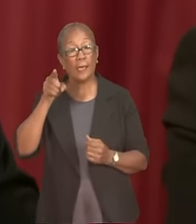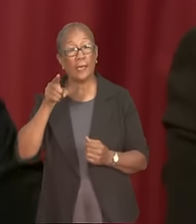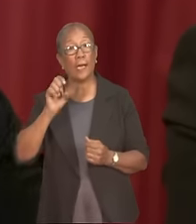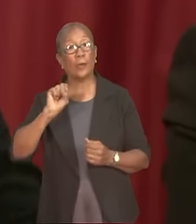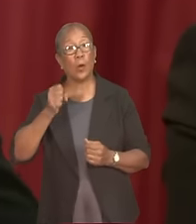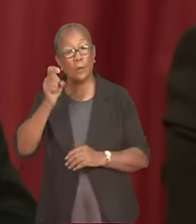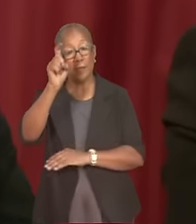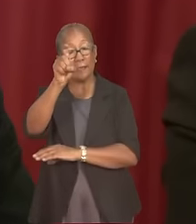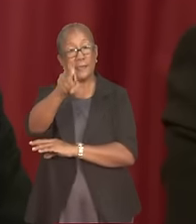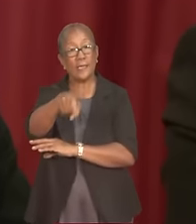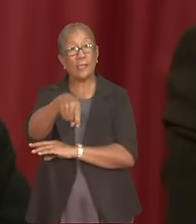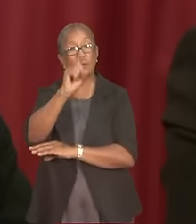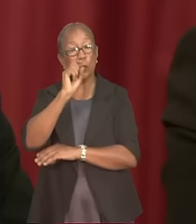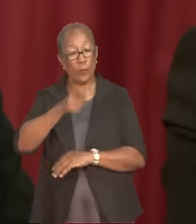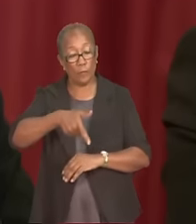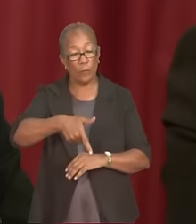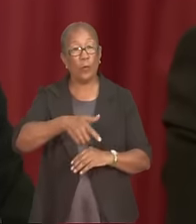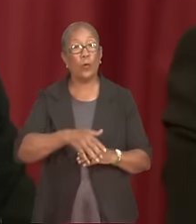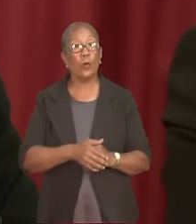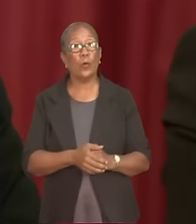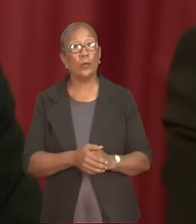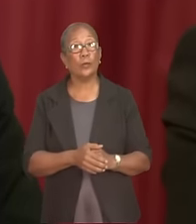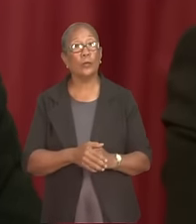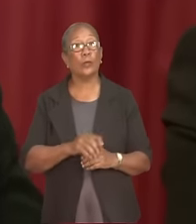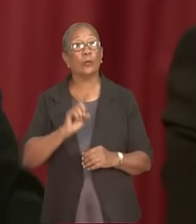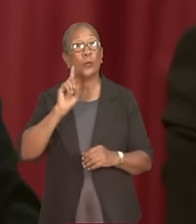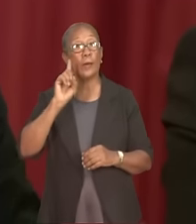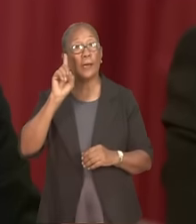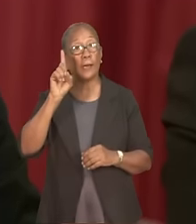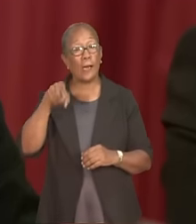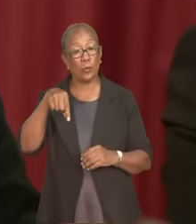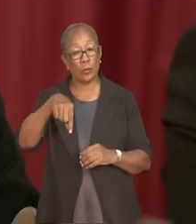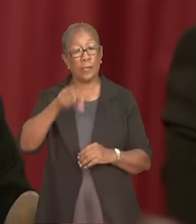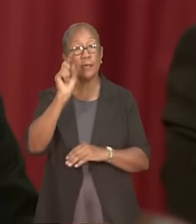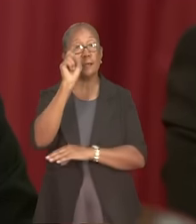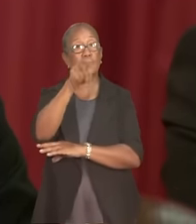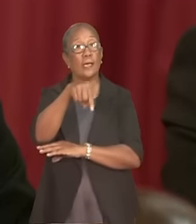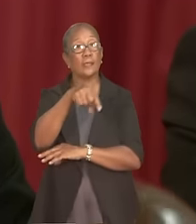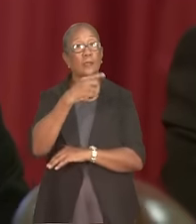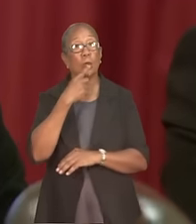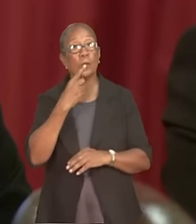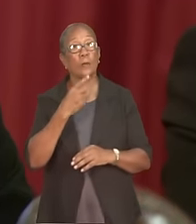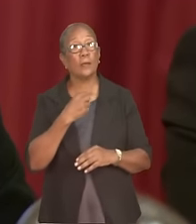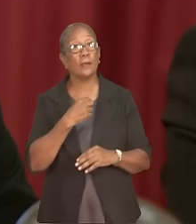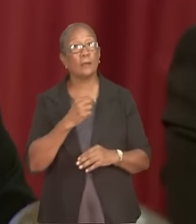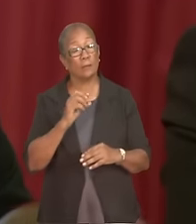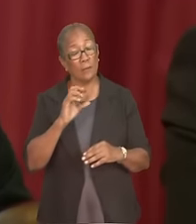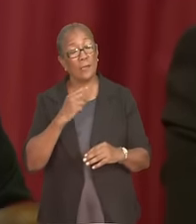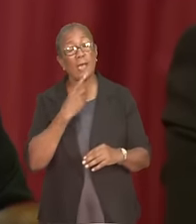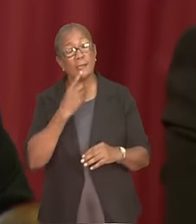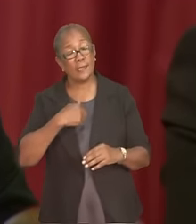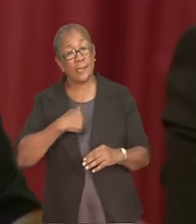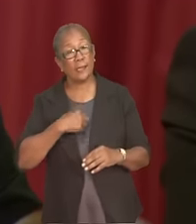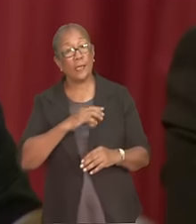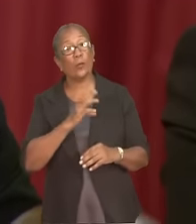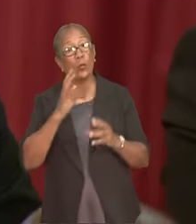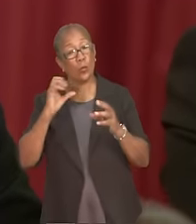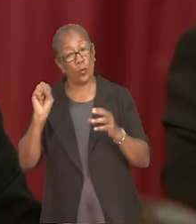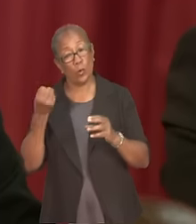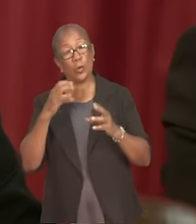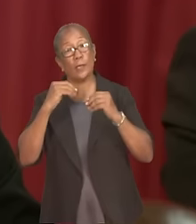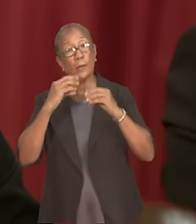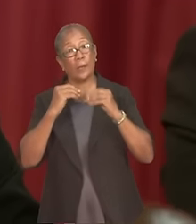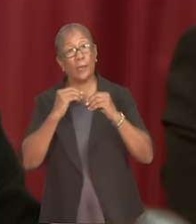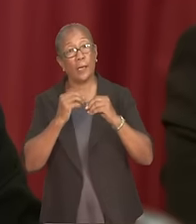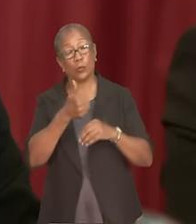staatsolie voor olie en gas, dus organen moet naar staatsolie. Oké, dan zeg ik, ja, laten we daarover praten, misschien goed voor